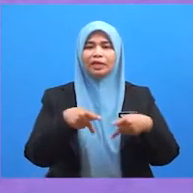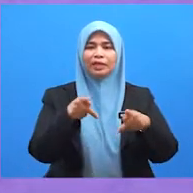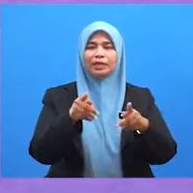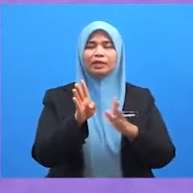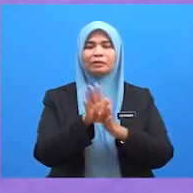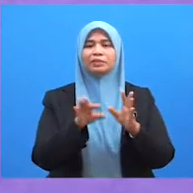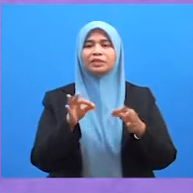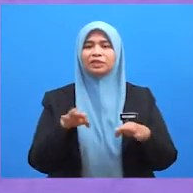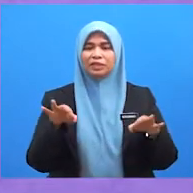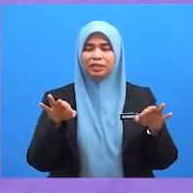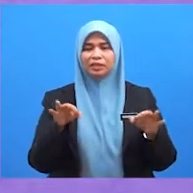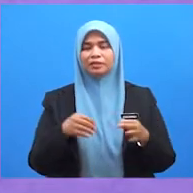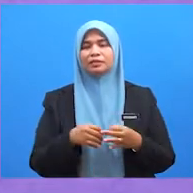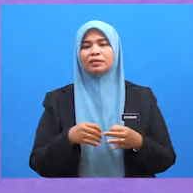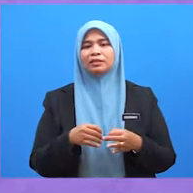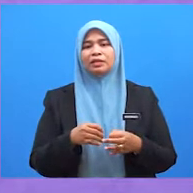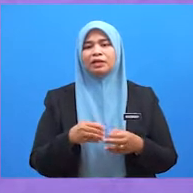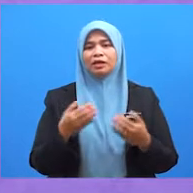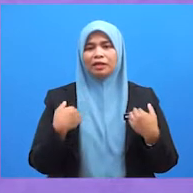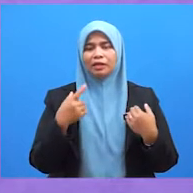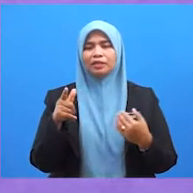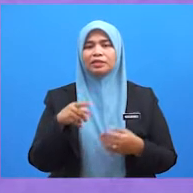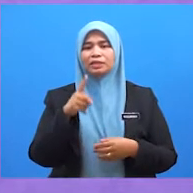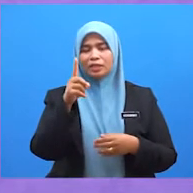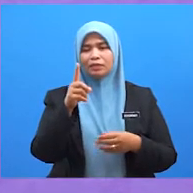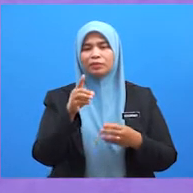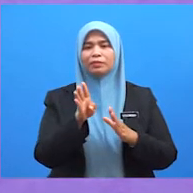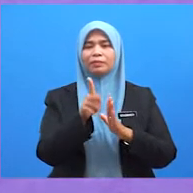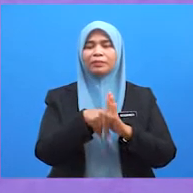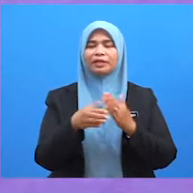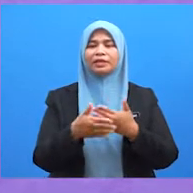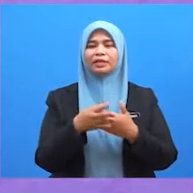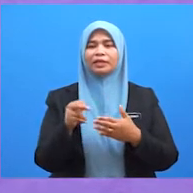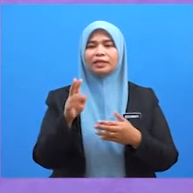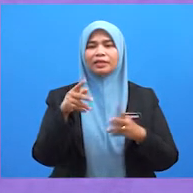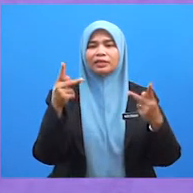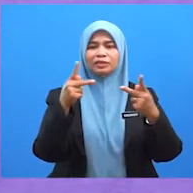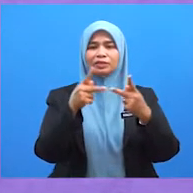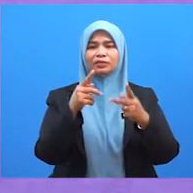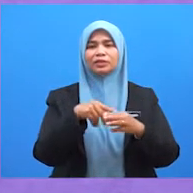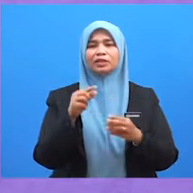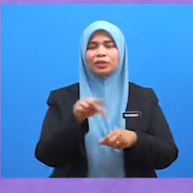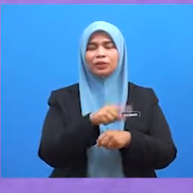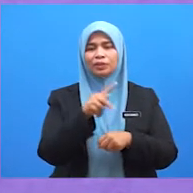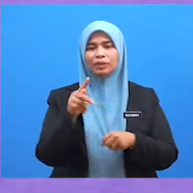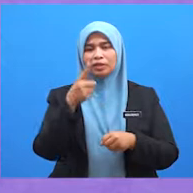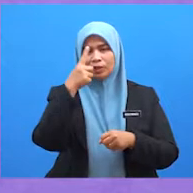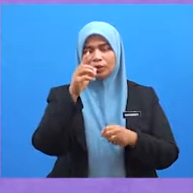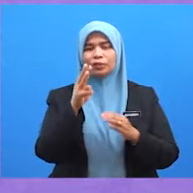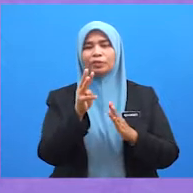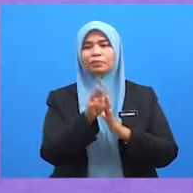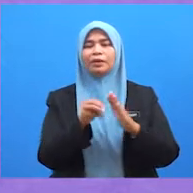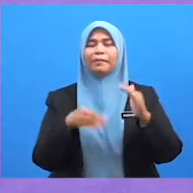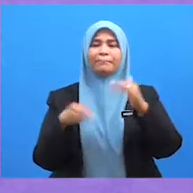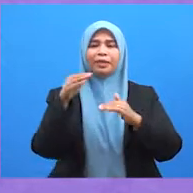Kaedah bercerita merupakan salah satu pendekatan yang sesuai digunakan untuk